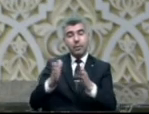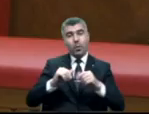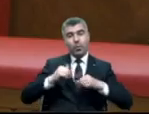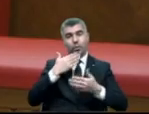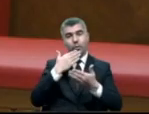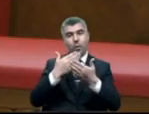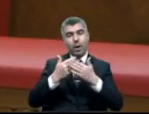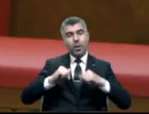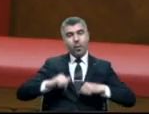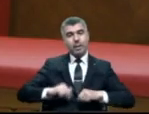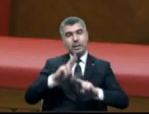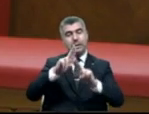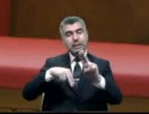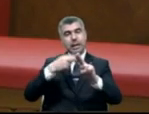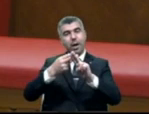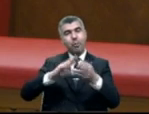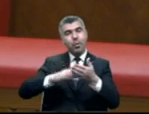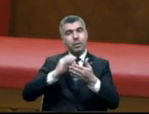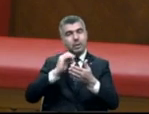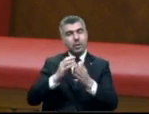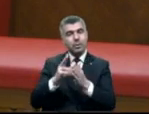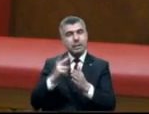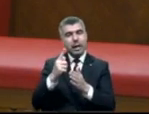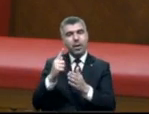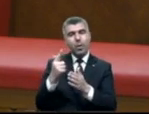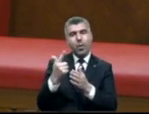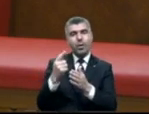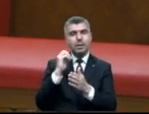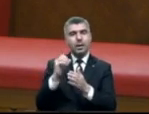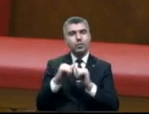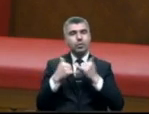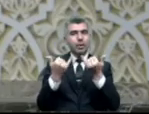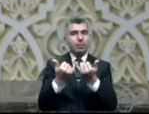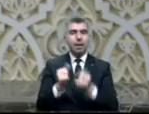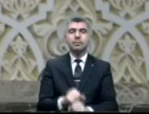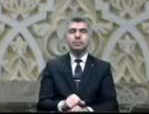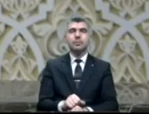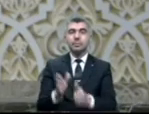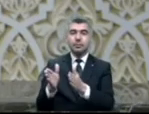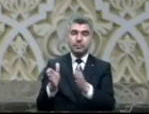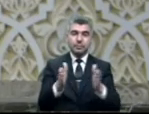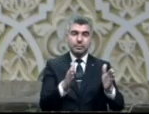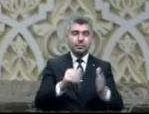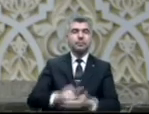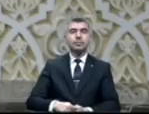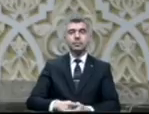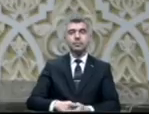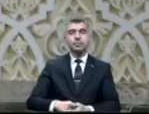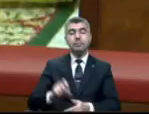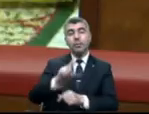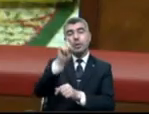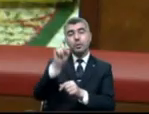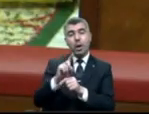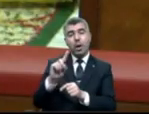السيده الوزيره على الردود، وشكرا على الاسهام ديالكم القيم في المحور الاول والثاني من هذه الجلسه. وننتقل الان